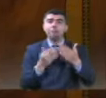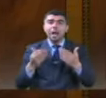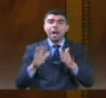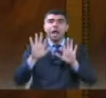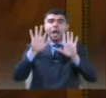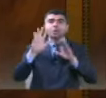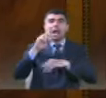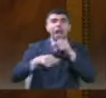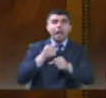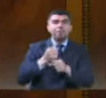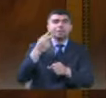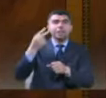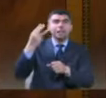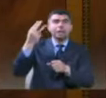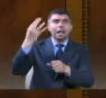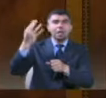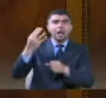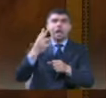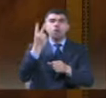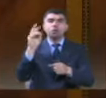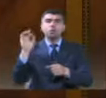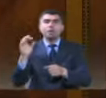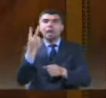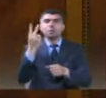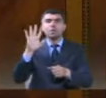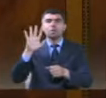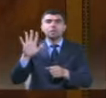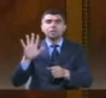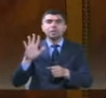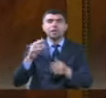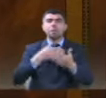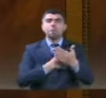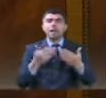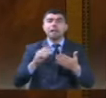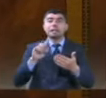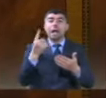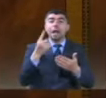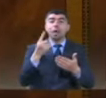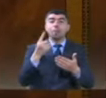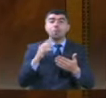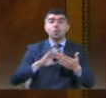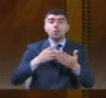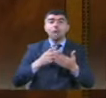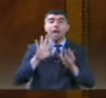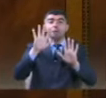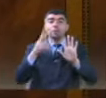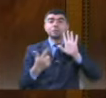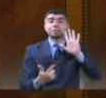الثالث 15، العام الرابع 20، العام 25، كانت توصل 75 مليار ديال الدرهم